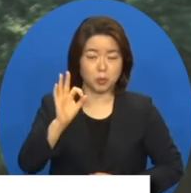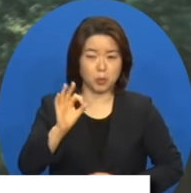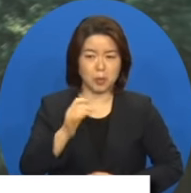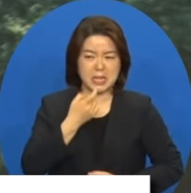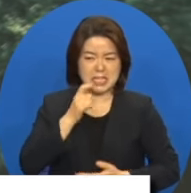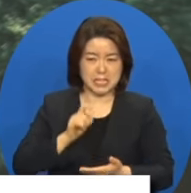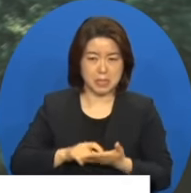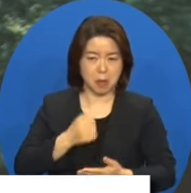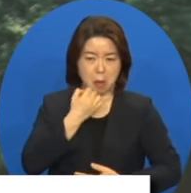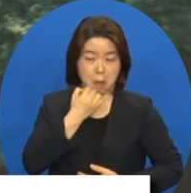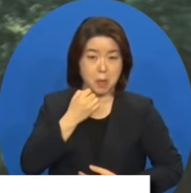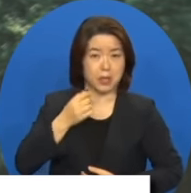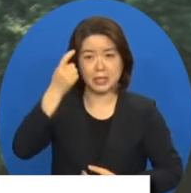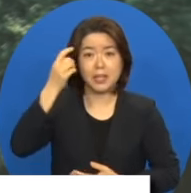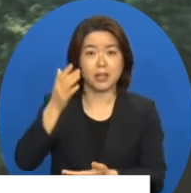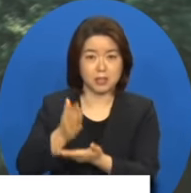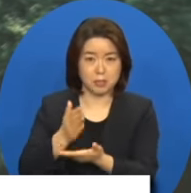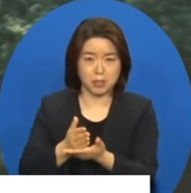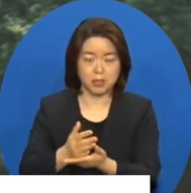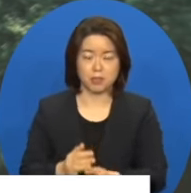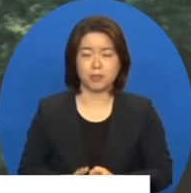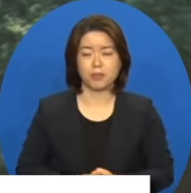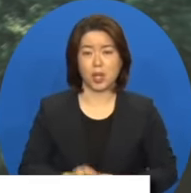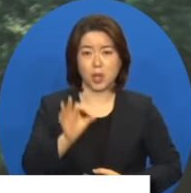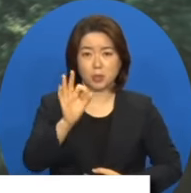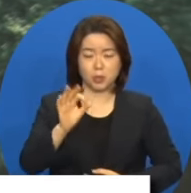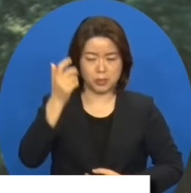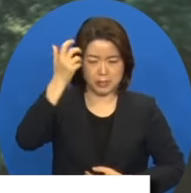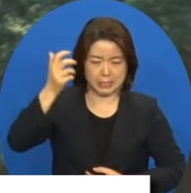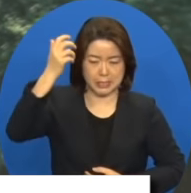안 됩니다. 돈에는